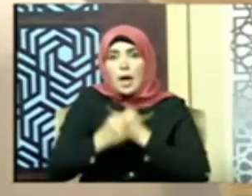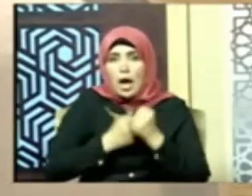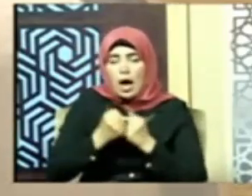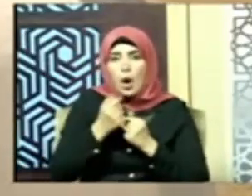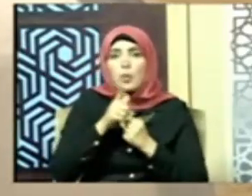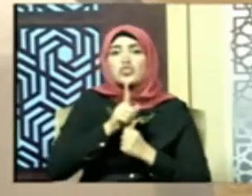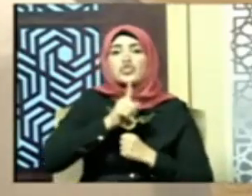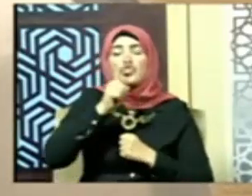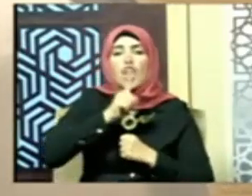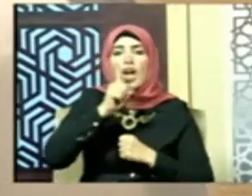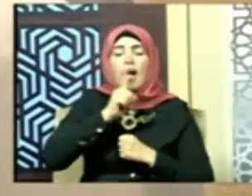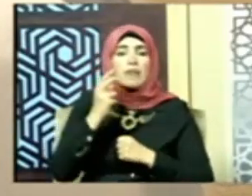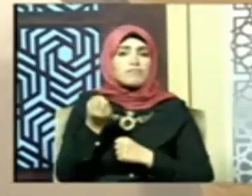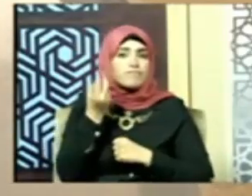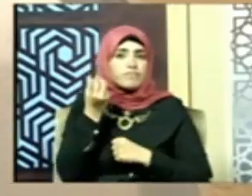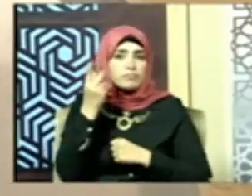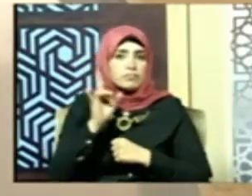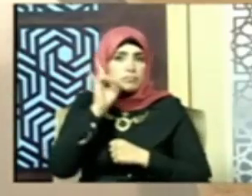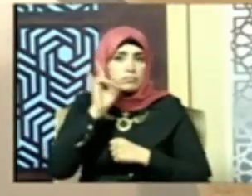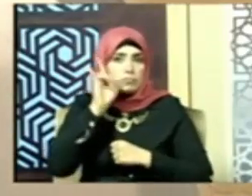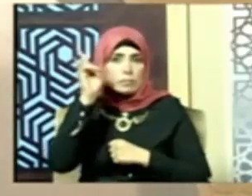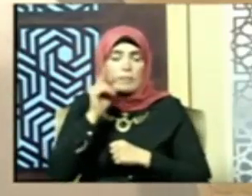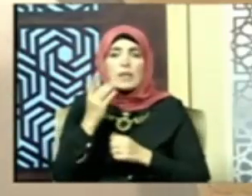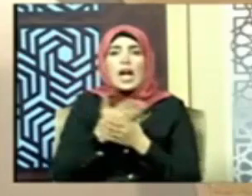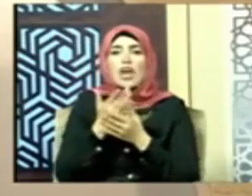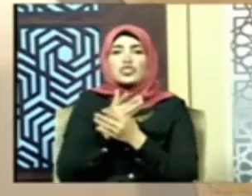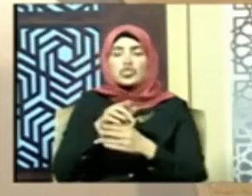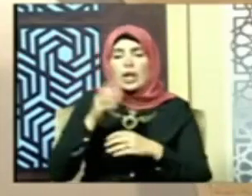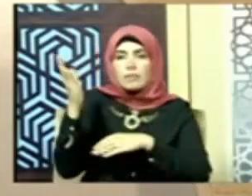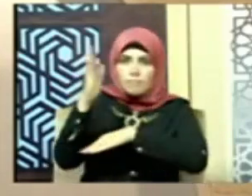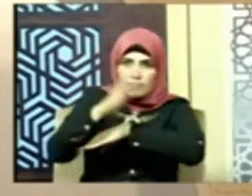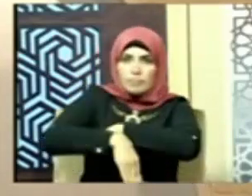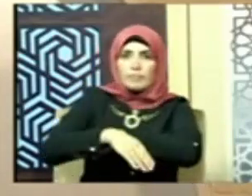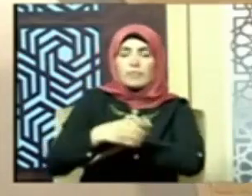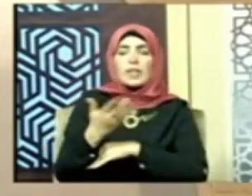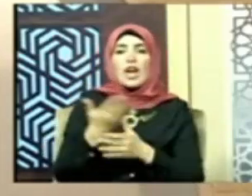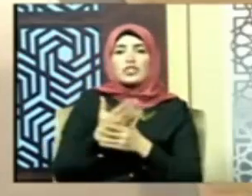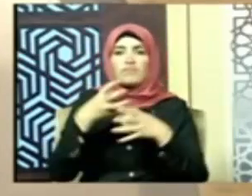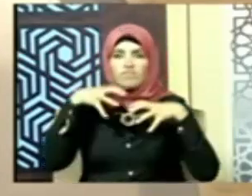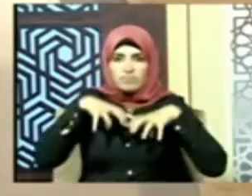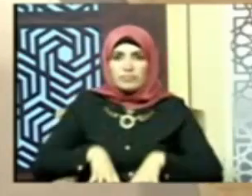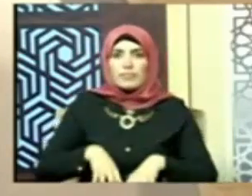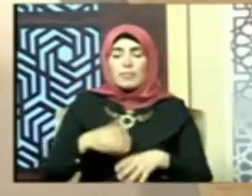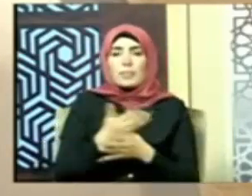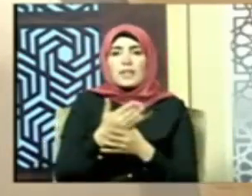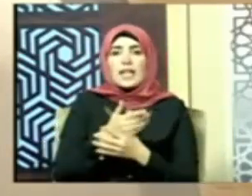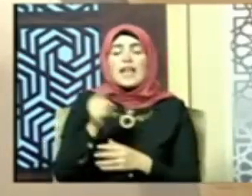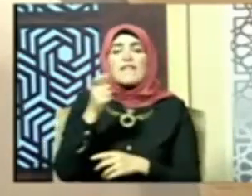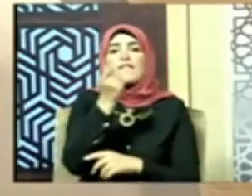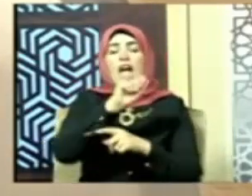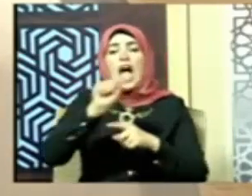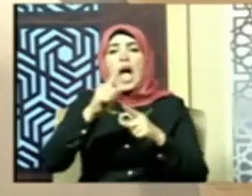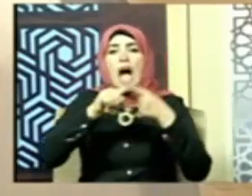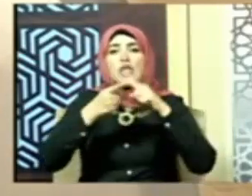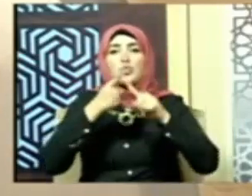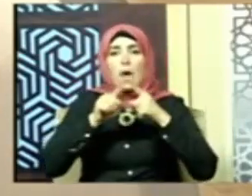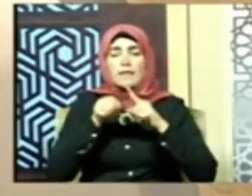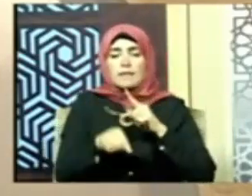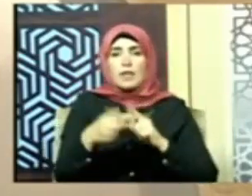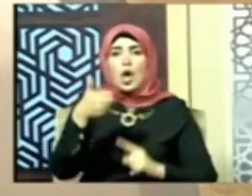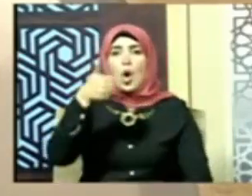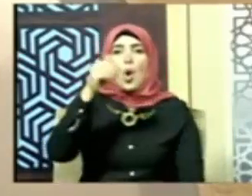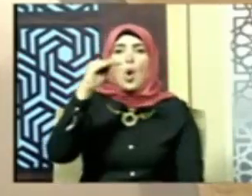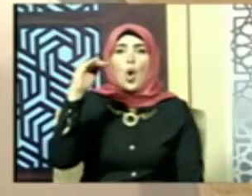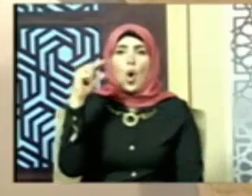إشاعة الشائعات التي تصيب المجتمع بالإحباط. ففي غزوة أحد أشاعوا أن